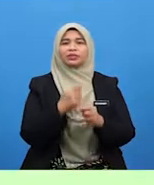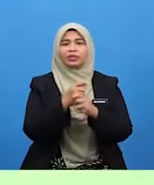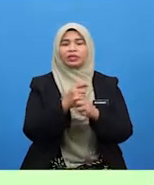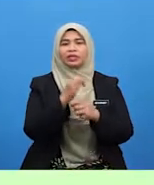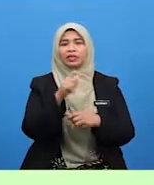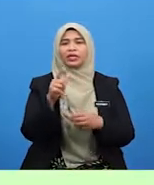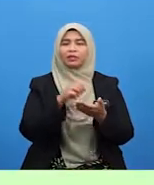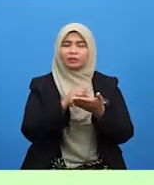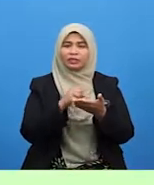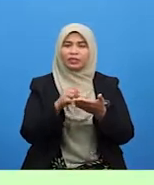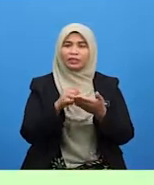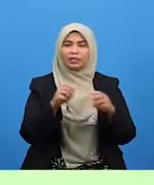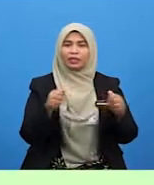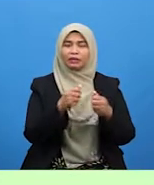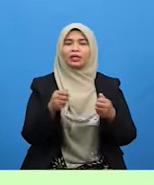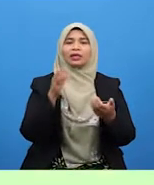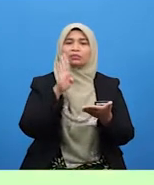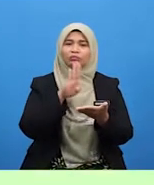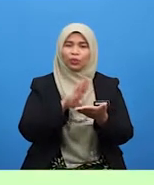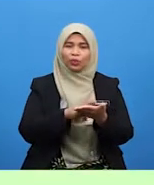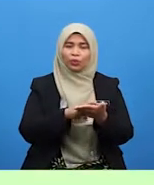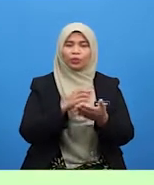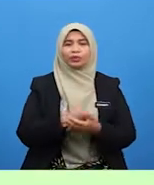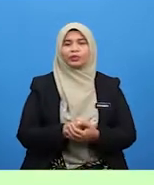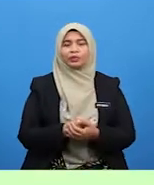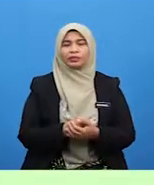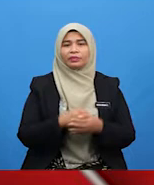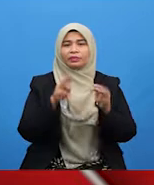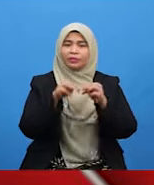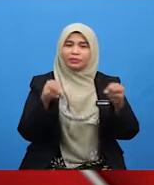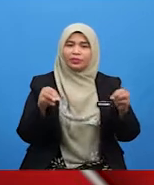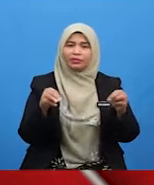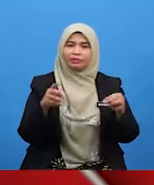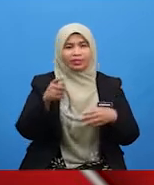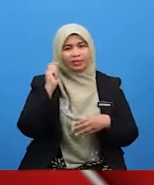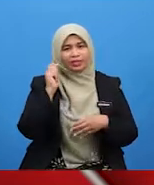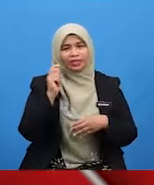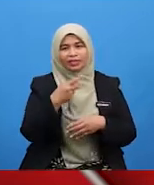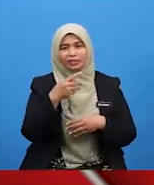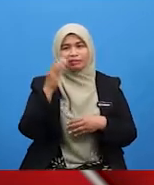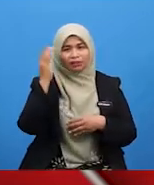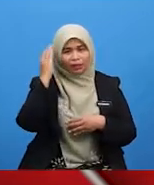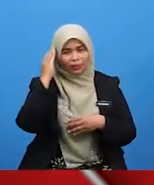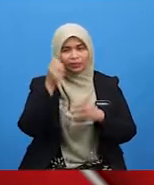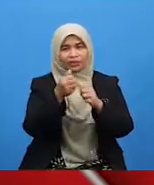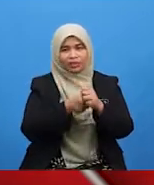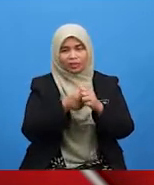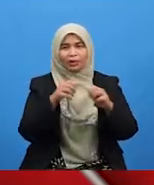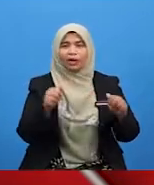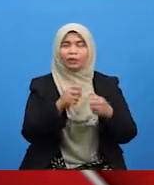Atid ialah mencatat amalan buruk. Murid-murid, tadi kita telah mengetahui setiap